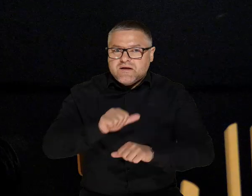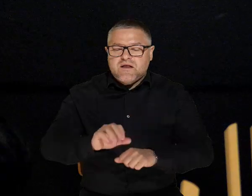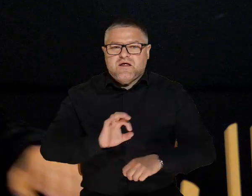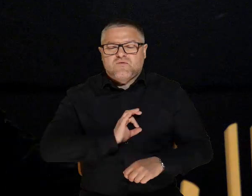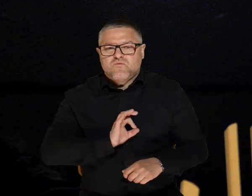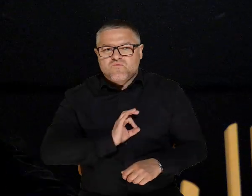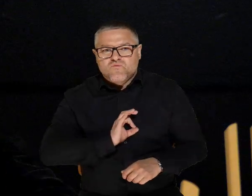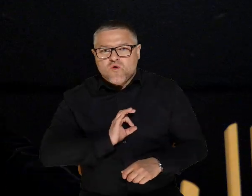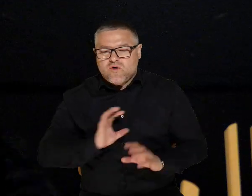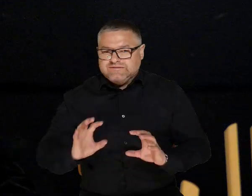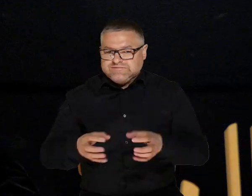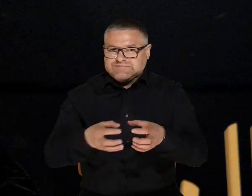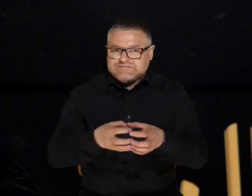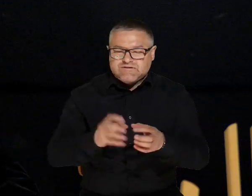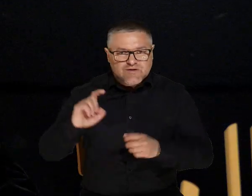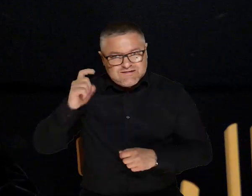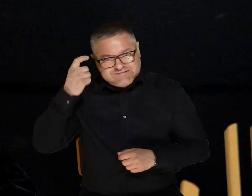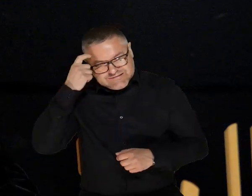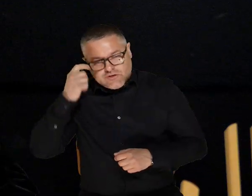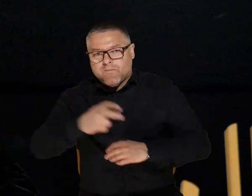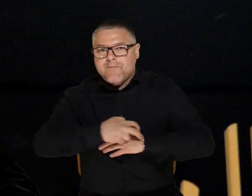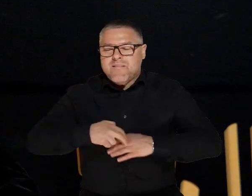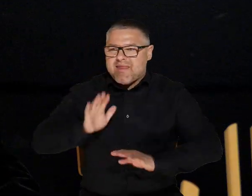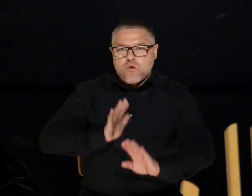moim zespole, w Centrum Badań nad Uprzedzeniami,